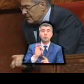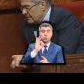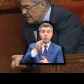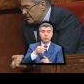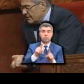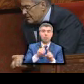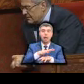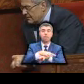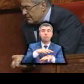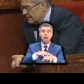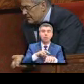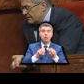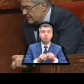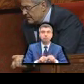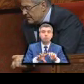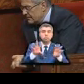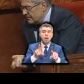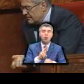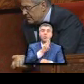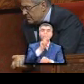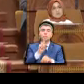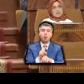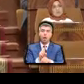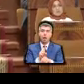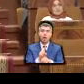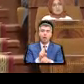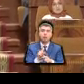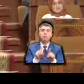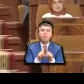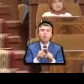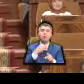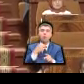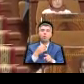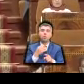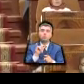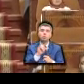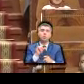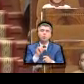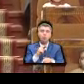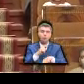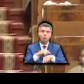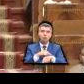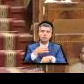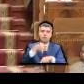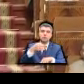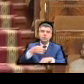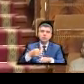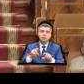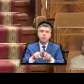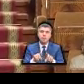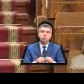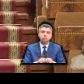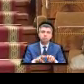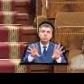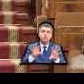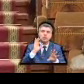الجهوية المتقدمة، نسائلكم عن المقاربة وعن التصور الزمني لاعتماد وتفعيل الميثاق الوطني للتمركز